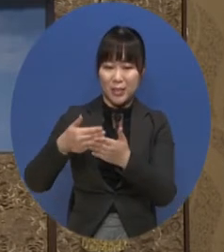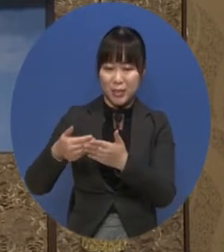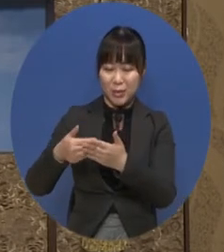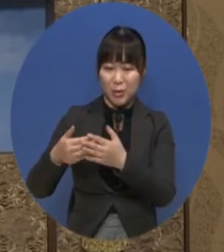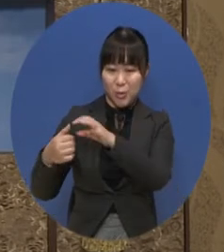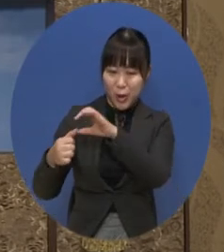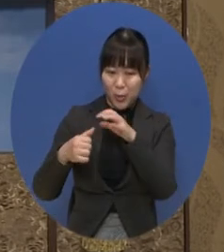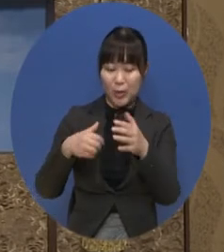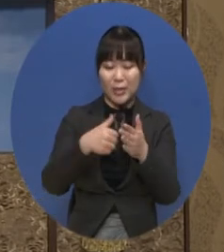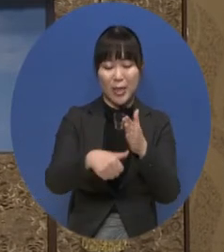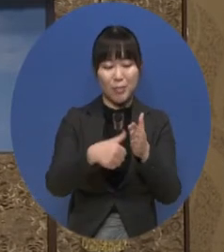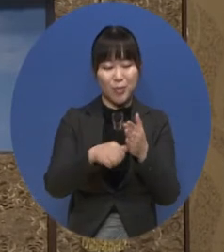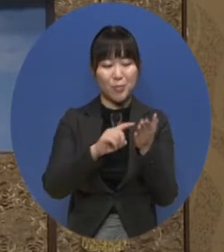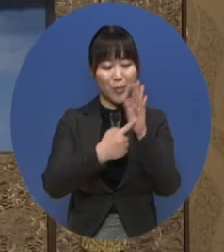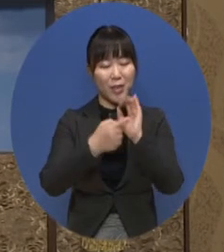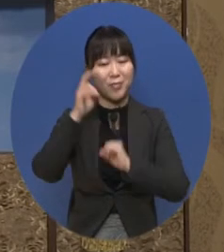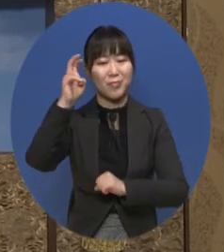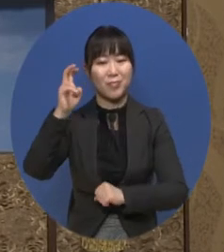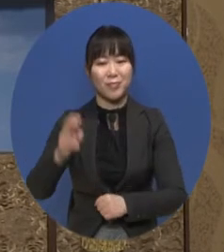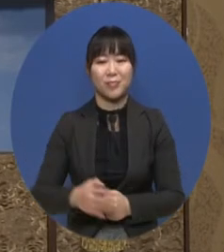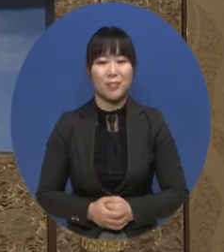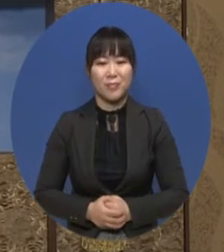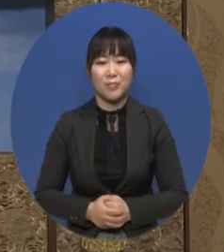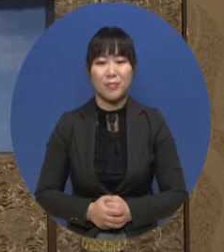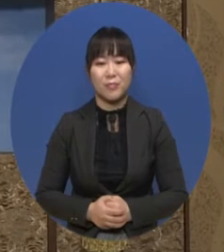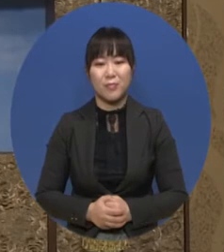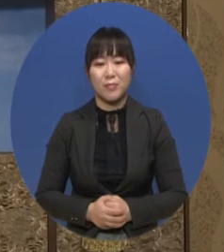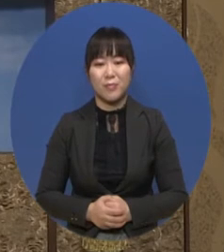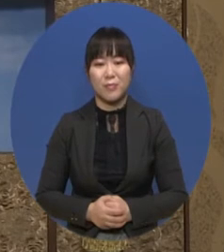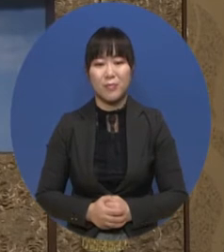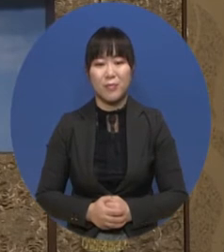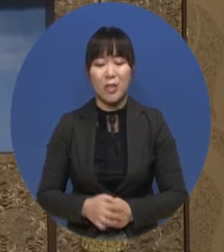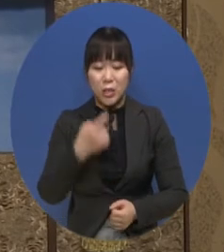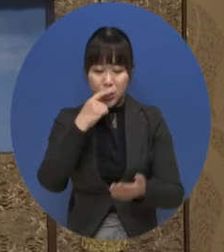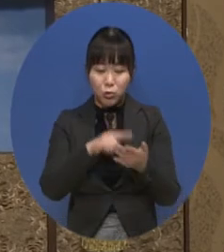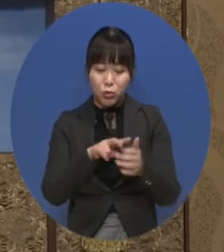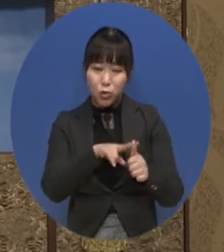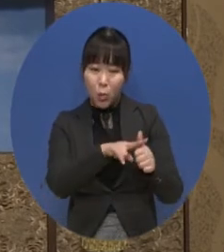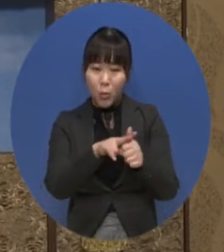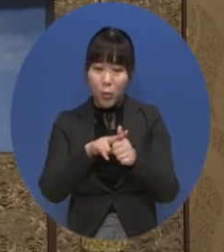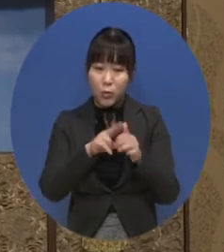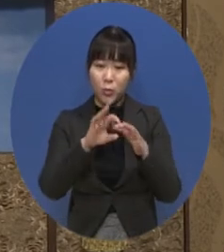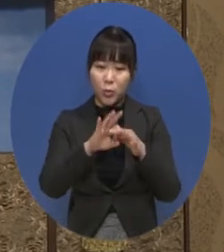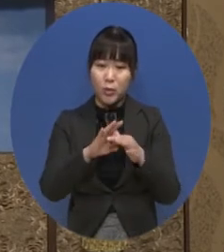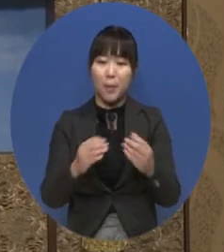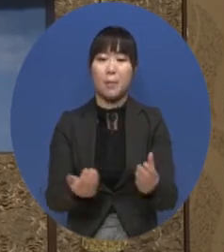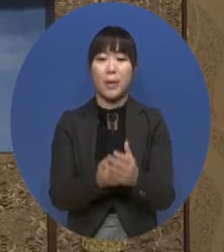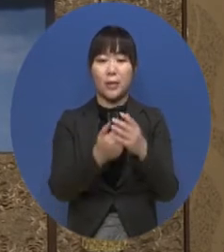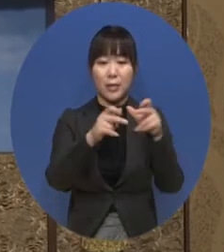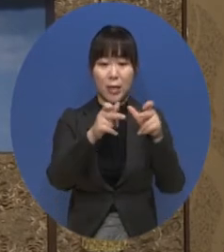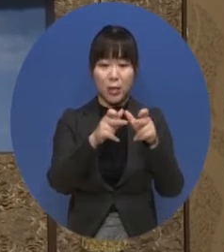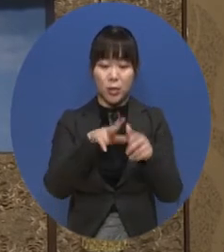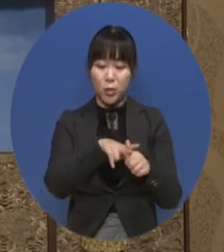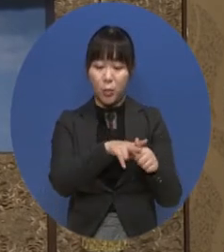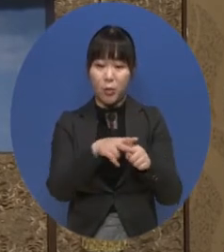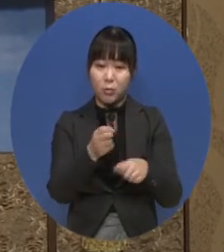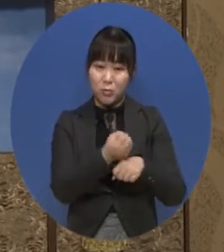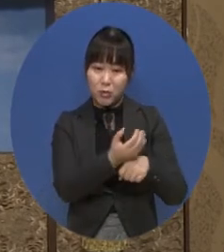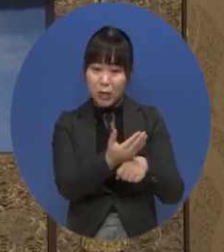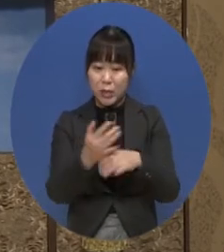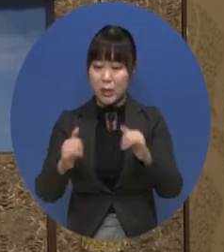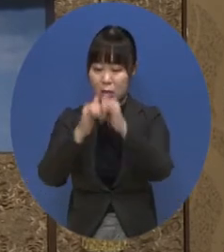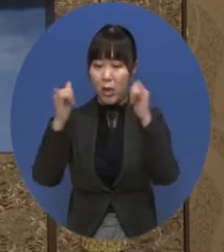일러스트를 활용한 상품들이 나올 것 같아요. 그래서 그냥 쉬운 정보를 통해 발달장애인에게 정보를 제공해서